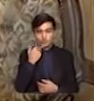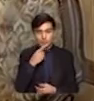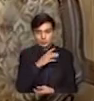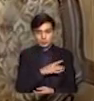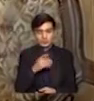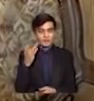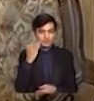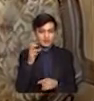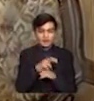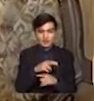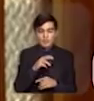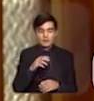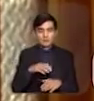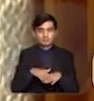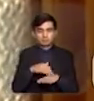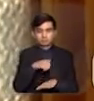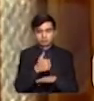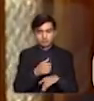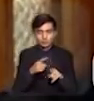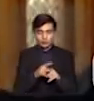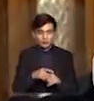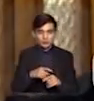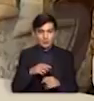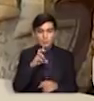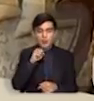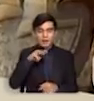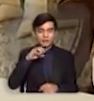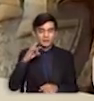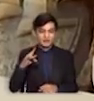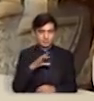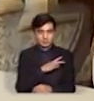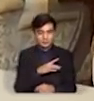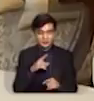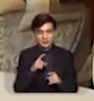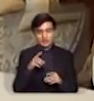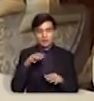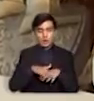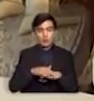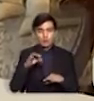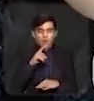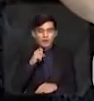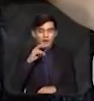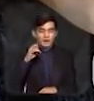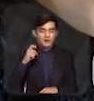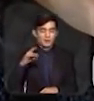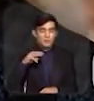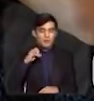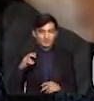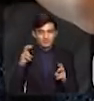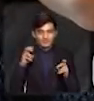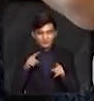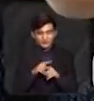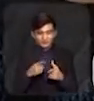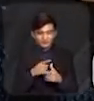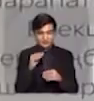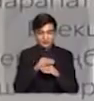Жиі баратын даңқты батырдың келіні Зейнеп Ахметова барлық жұрт Бауыржан Момышұлын халық қаһарманы деп білетінін айтады. Алғашында көпшілікке ондай атағы жоқ деп